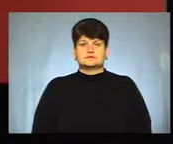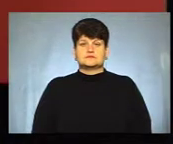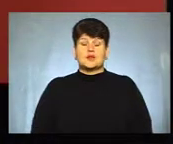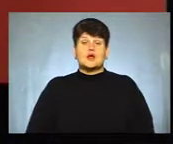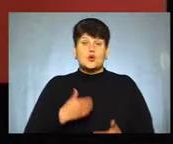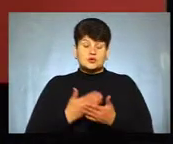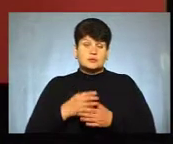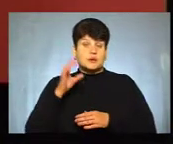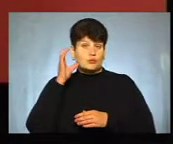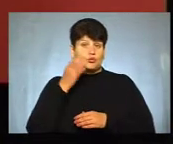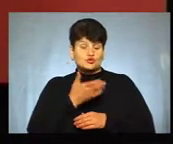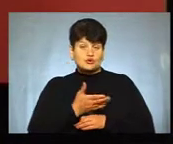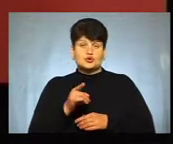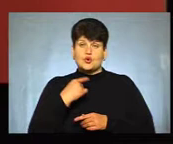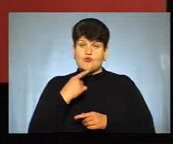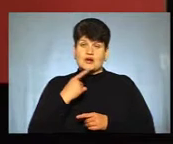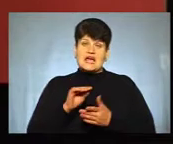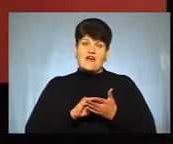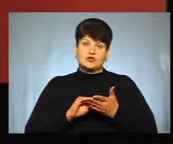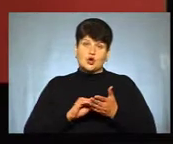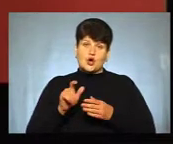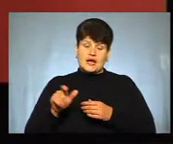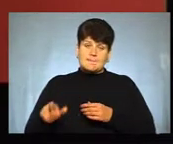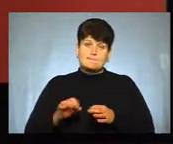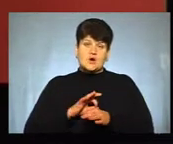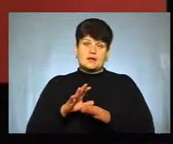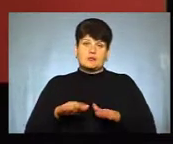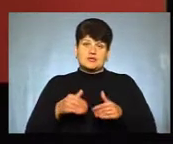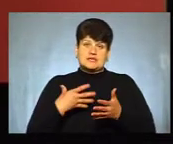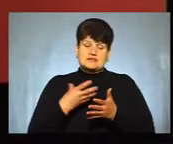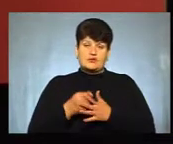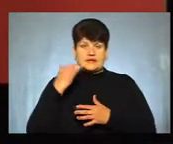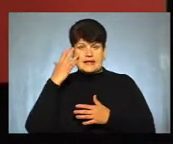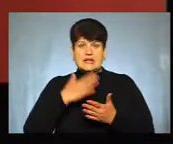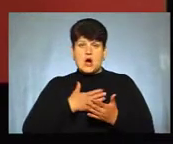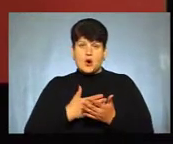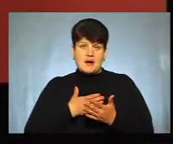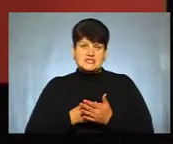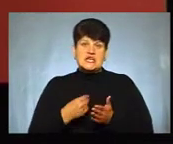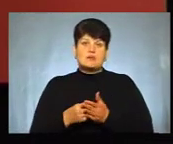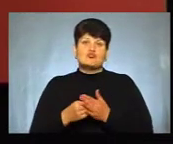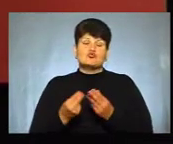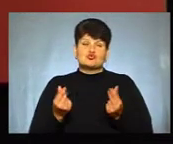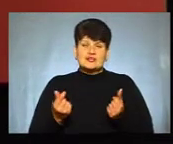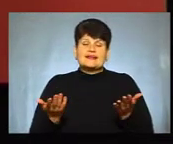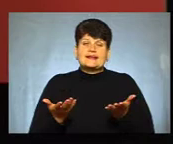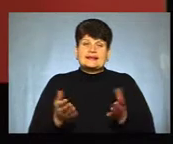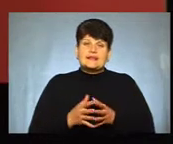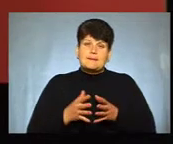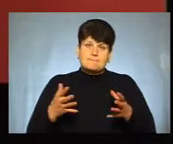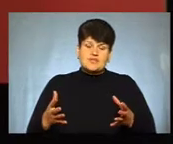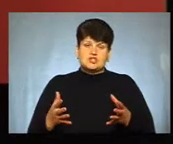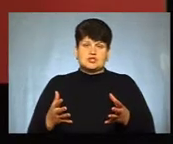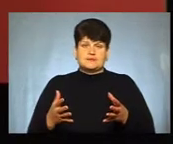Отже, ми почули, що кажуть автори проєктів, які, зокрема, подали свої ідеї на громадський бюджет. Які найбільш